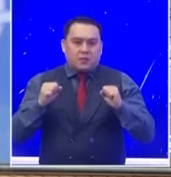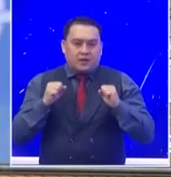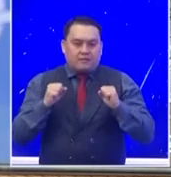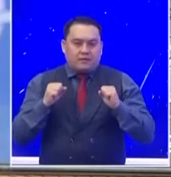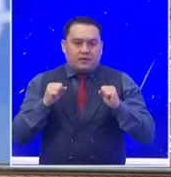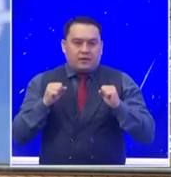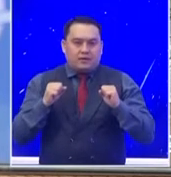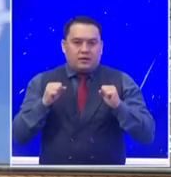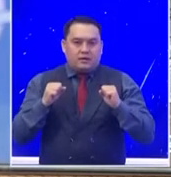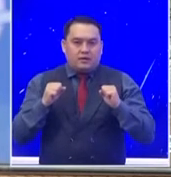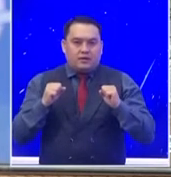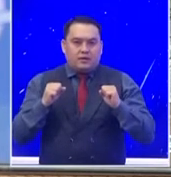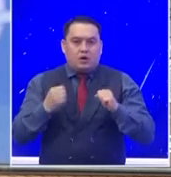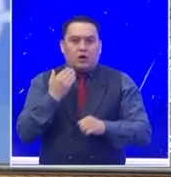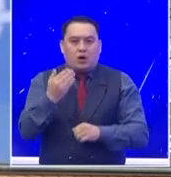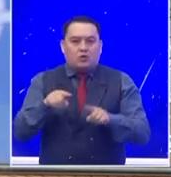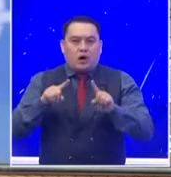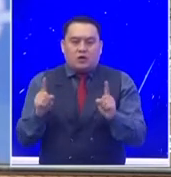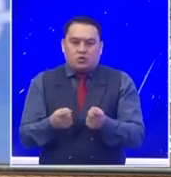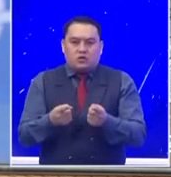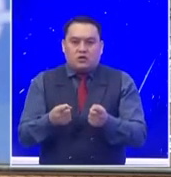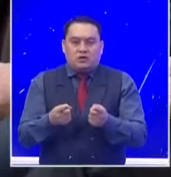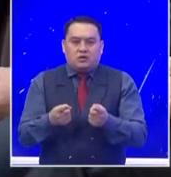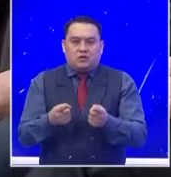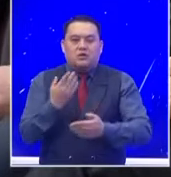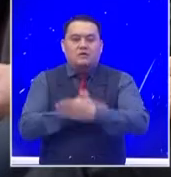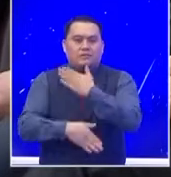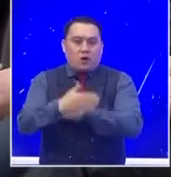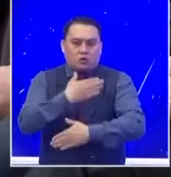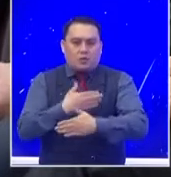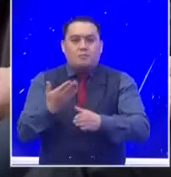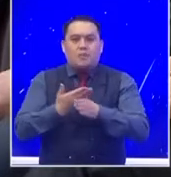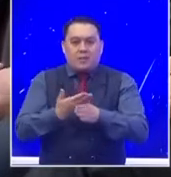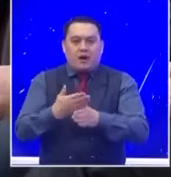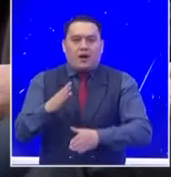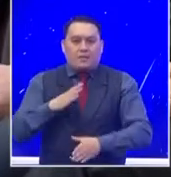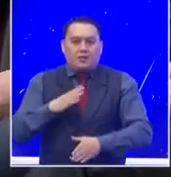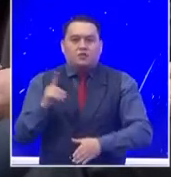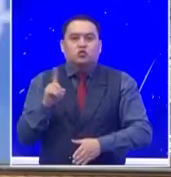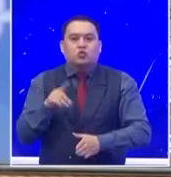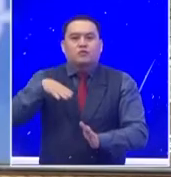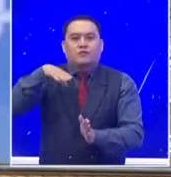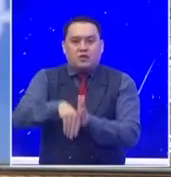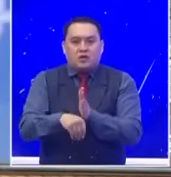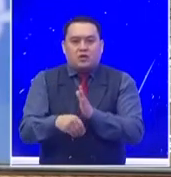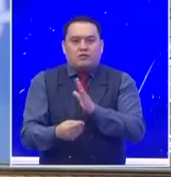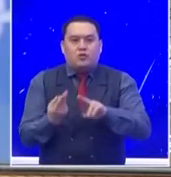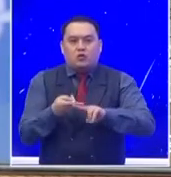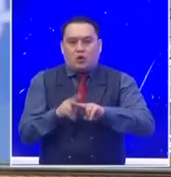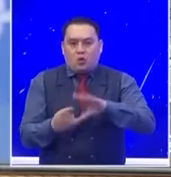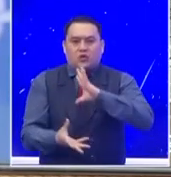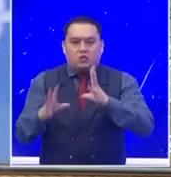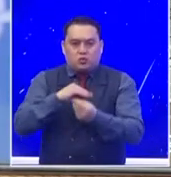спортсмены у них ограничение возможностей то что вкладываем получаем вот такой результат